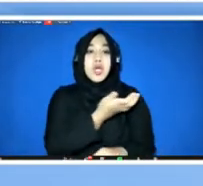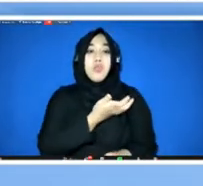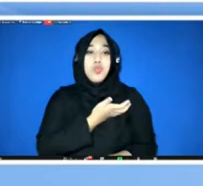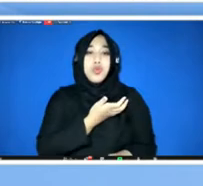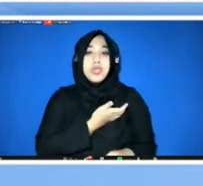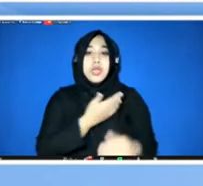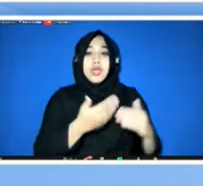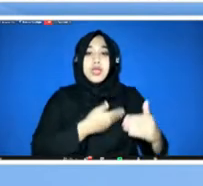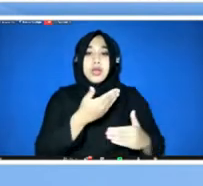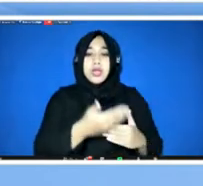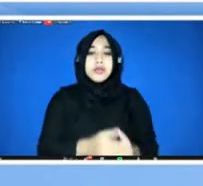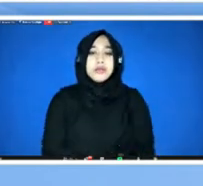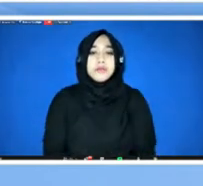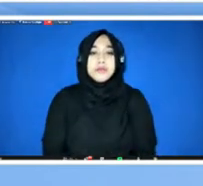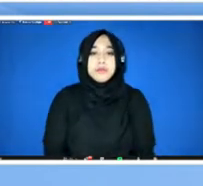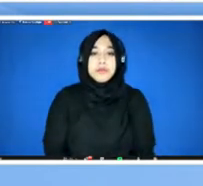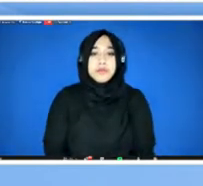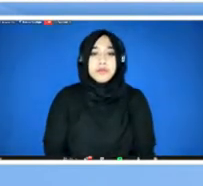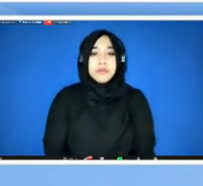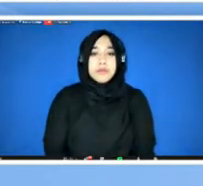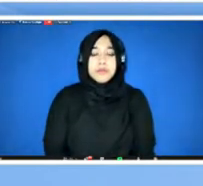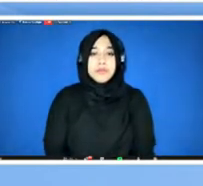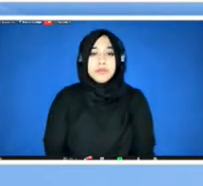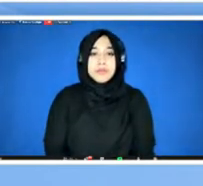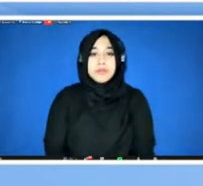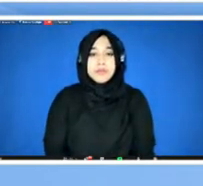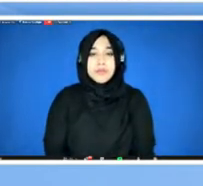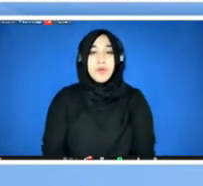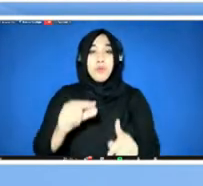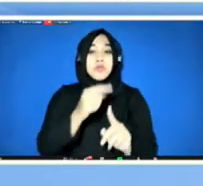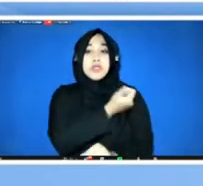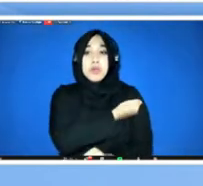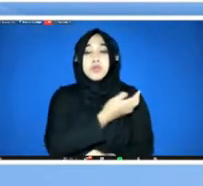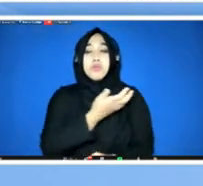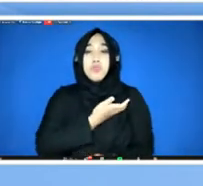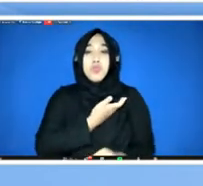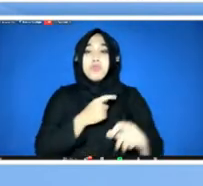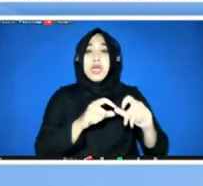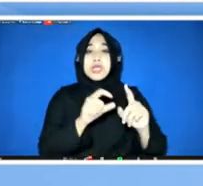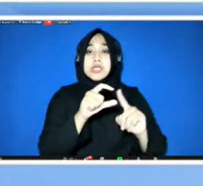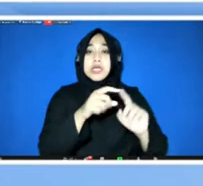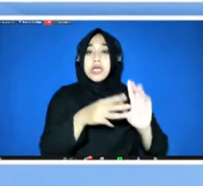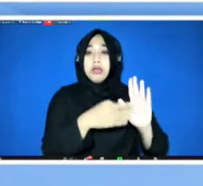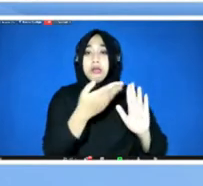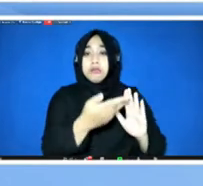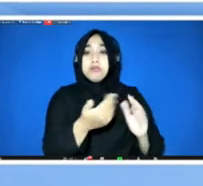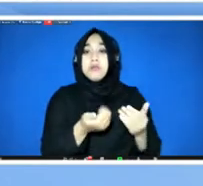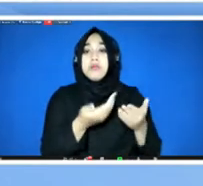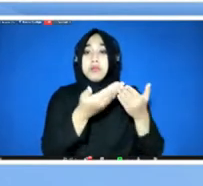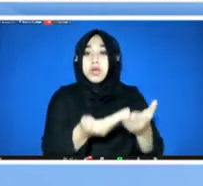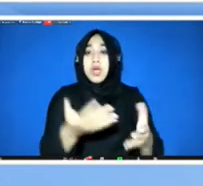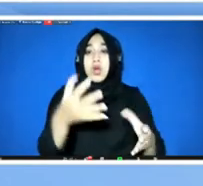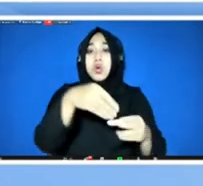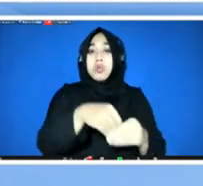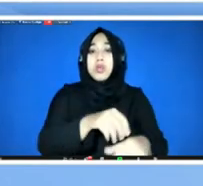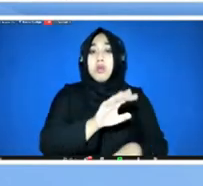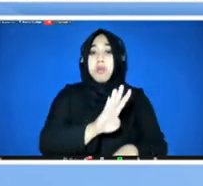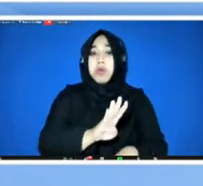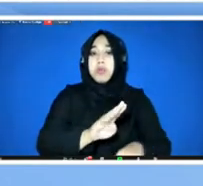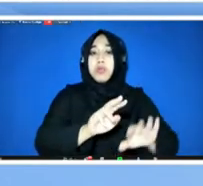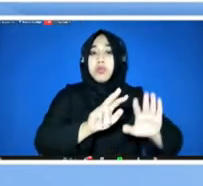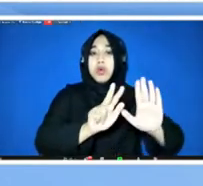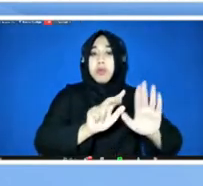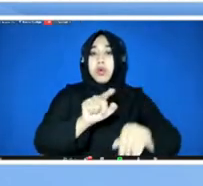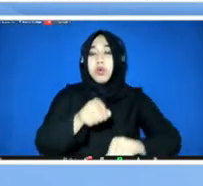bahwa puskesmas dengan punya SBM itu mampu memberikan kontribusi 48,6% pasien